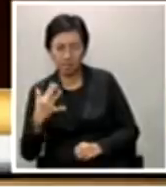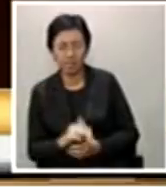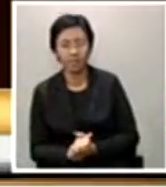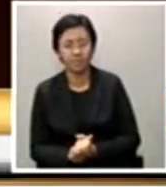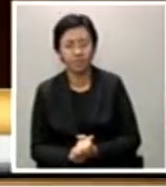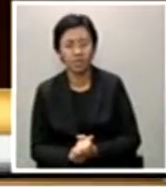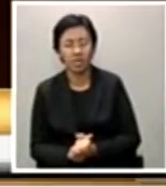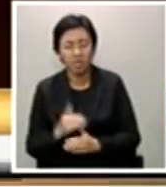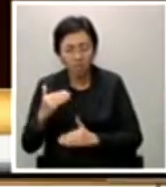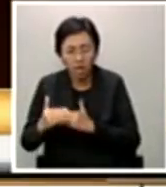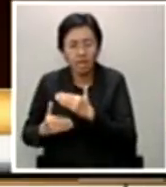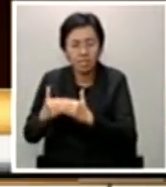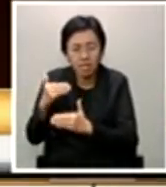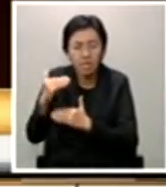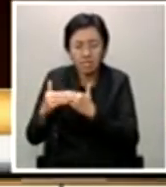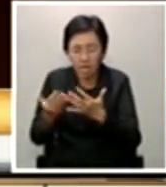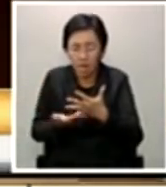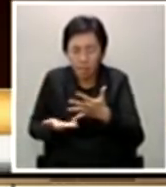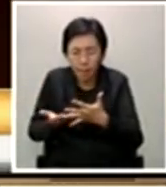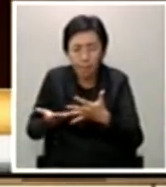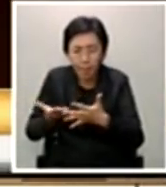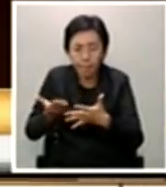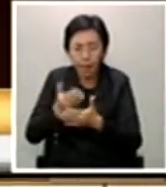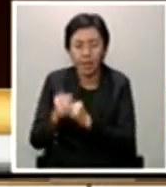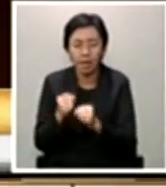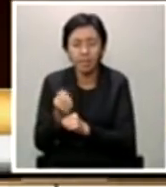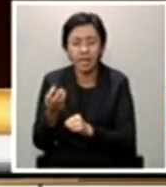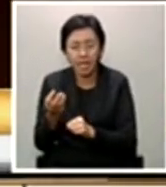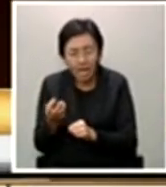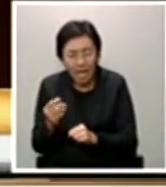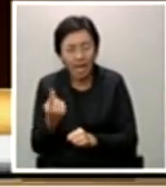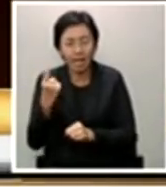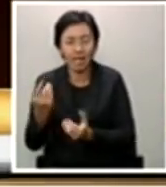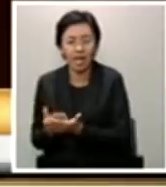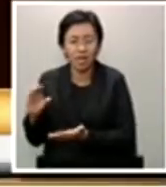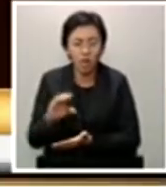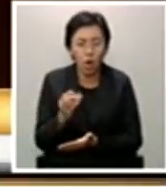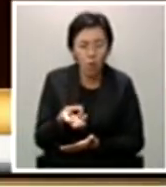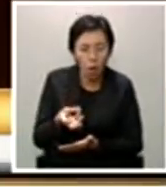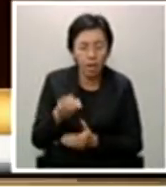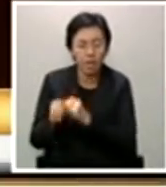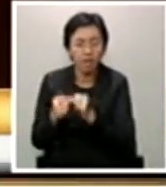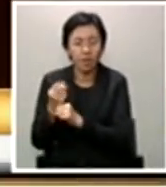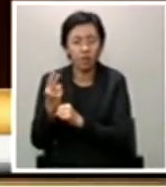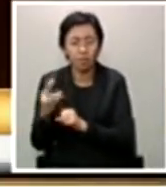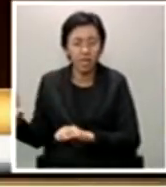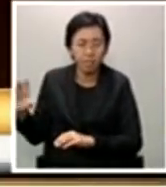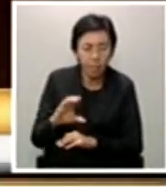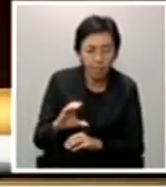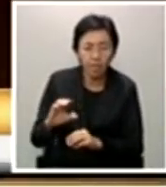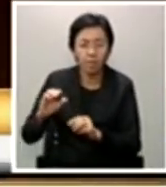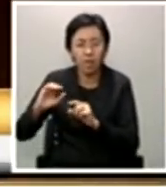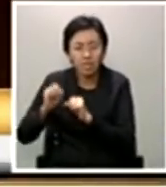ต้องทีละขั้นตอนทีละขั้นตอนปีแรกน้อยหน่อยปีที่สองมากขึ้นมากขึ้นท่านไปดูตัวเลขของ BOI